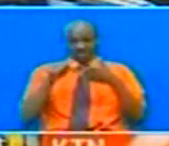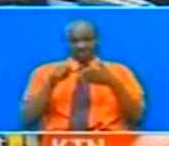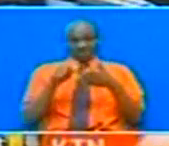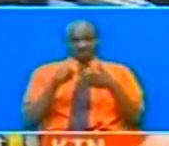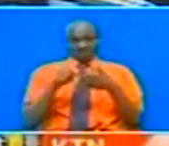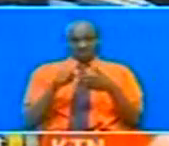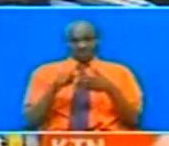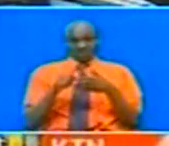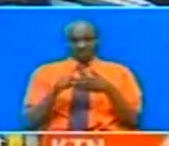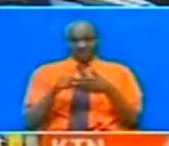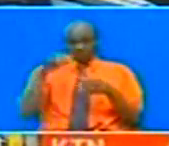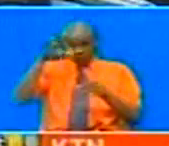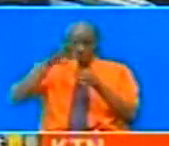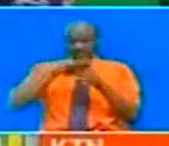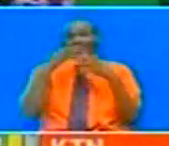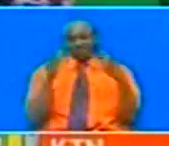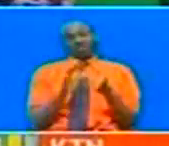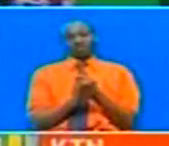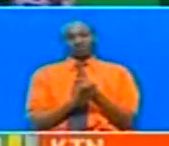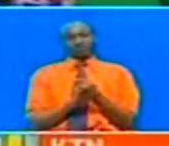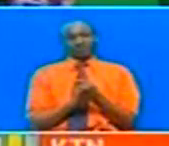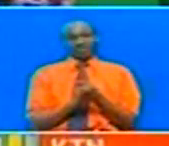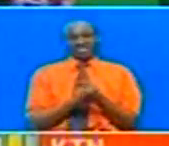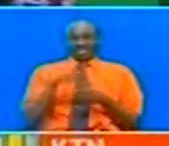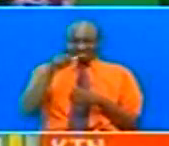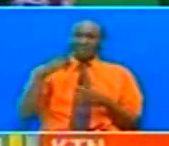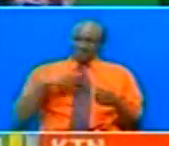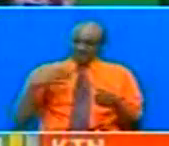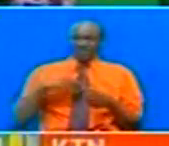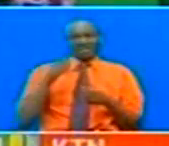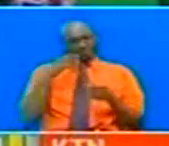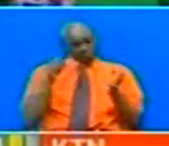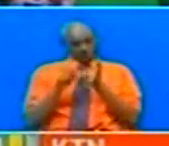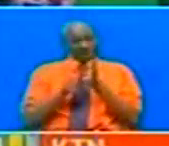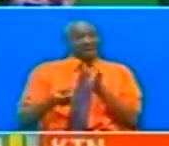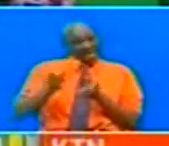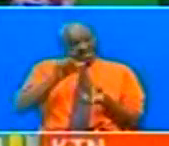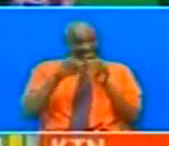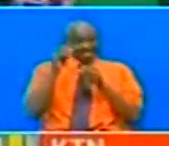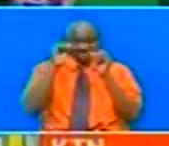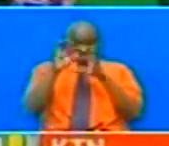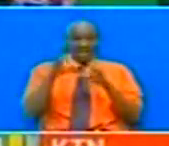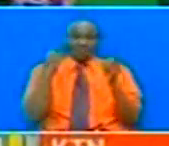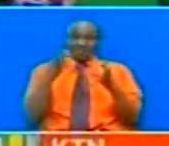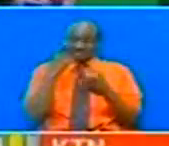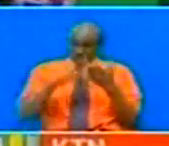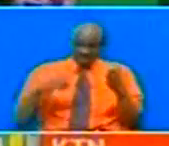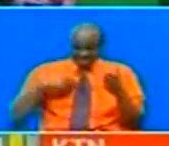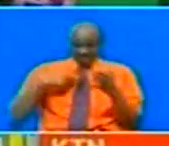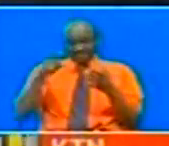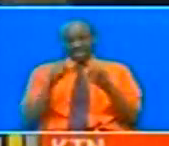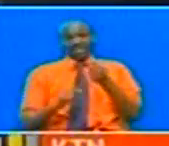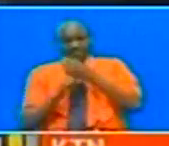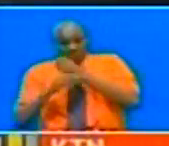A vote has been taken. Mambo yalizidi kuongera upande wa walimu huku kila mwamba ngoma akivuta upande